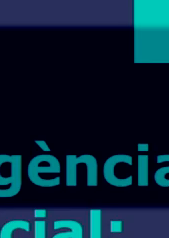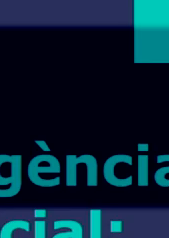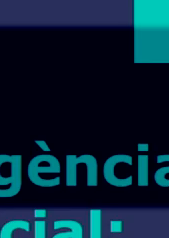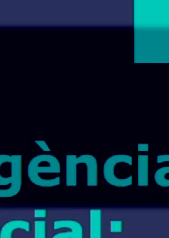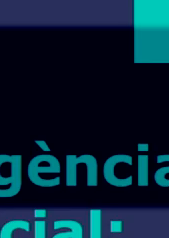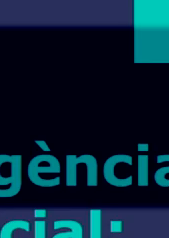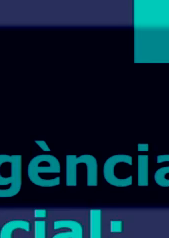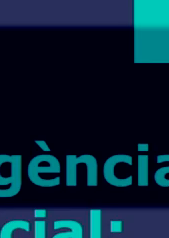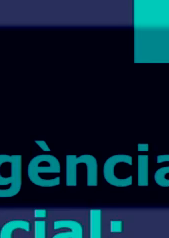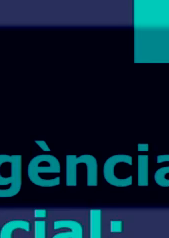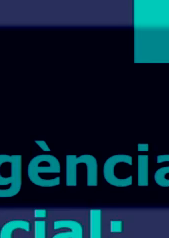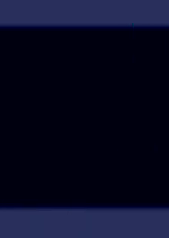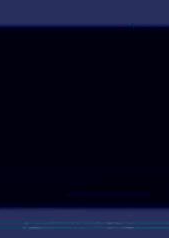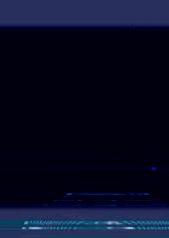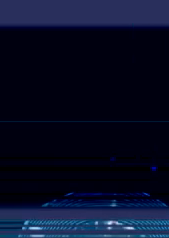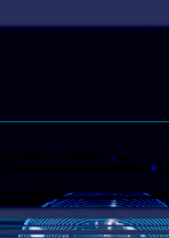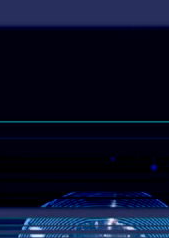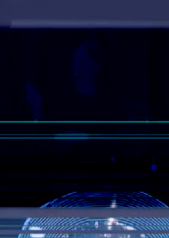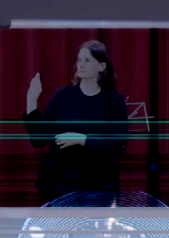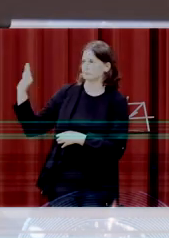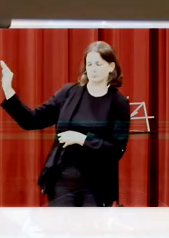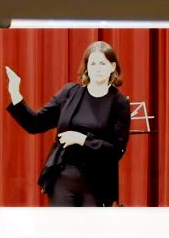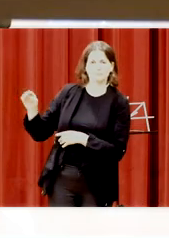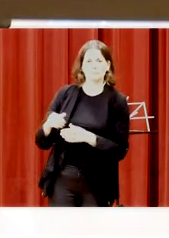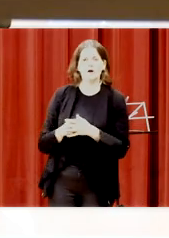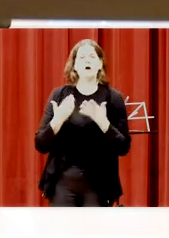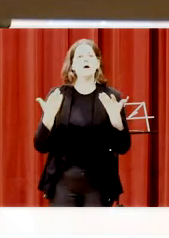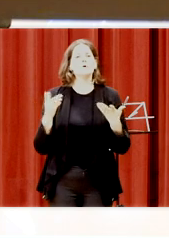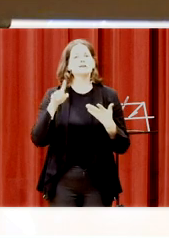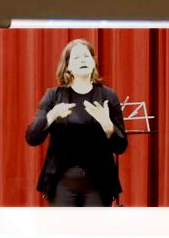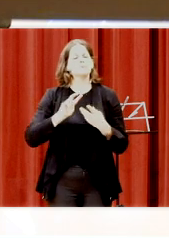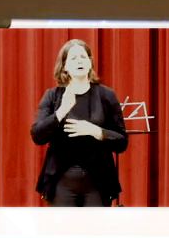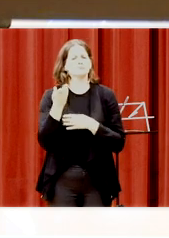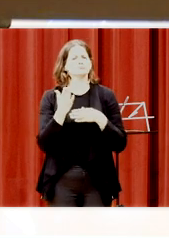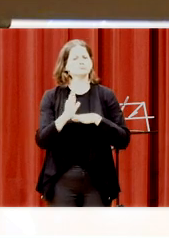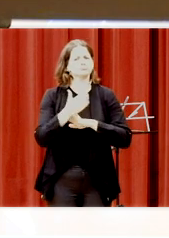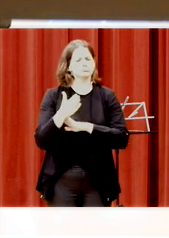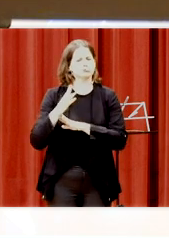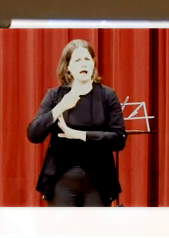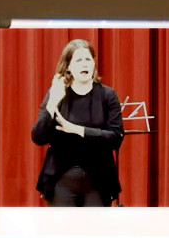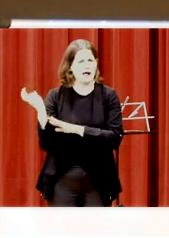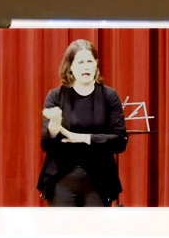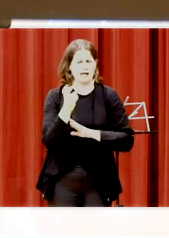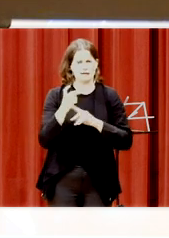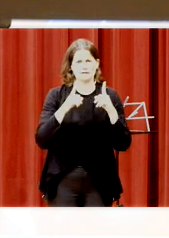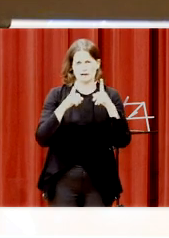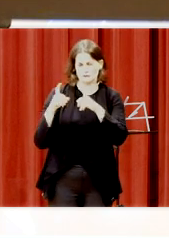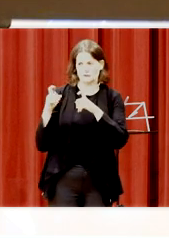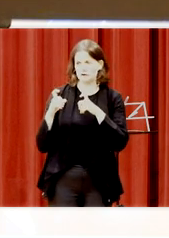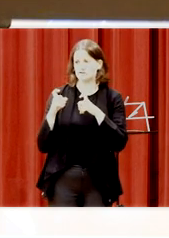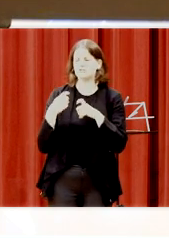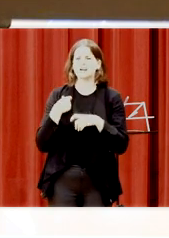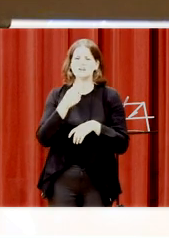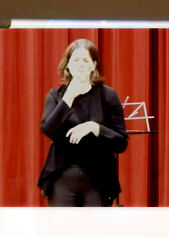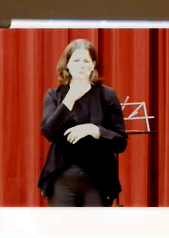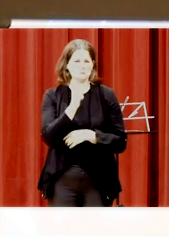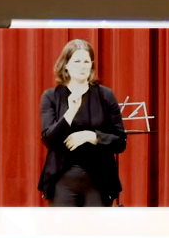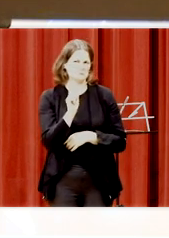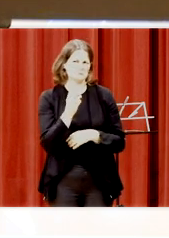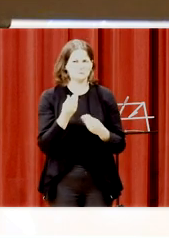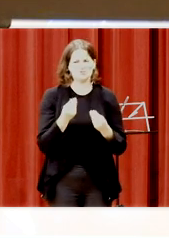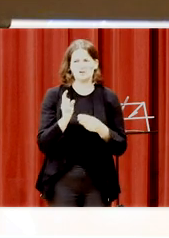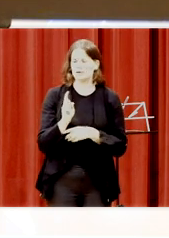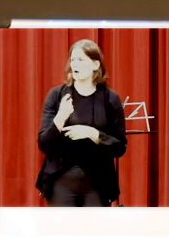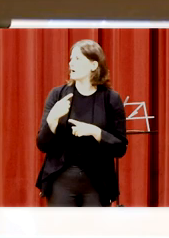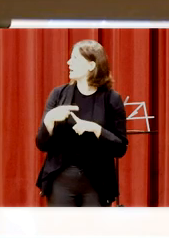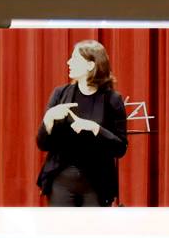unes altres que no m'agradaven tant. Primer perquè això, un humanoide amb el cervell, no la trobava bé, i aquesta altra era com l'empoderament